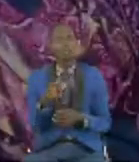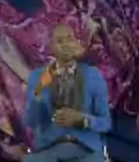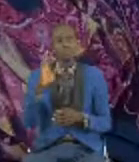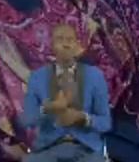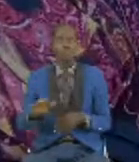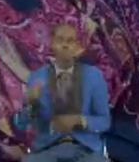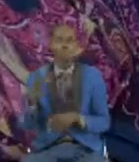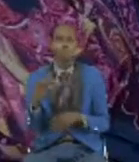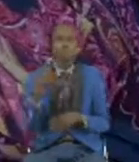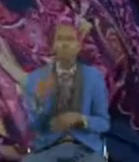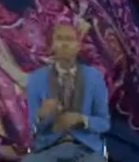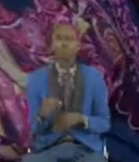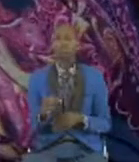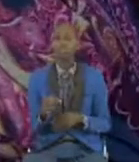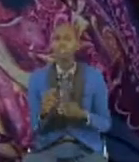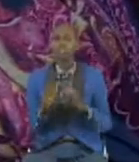enfants d'Abraham,